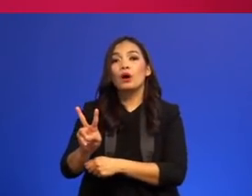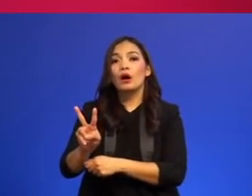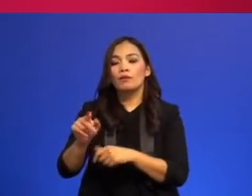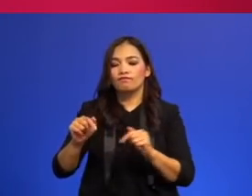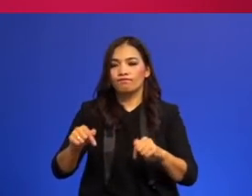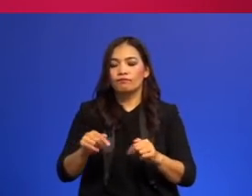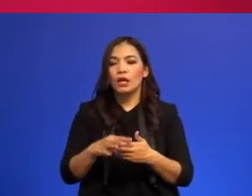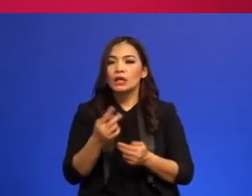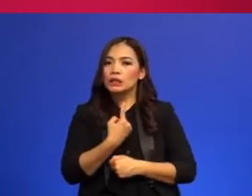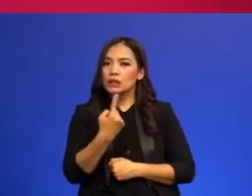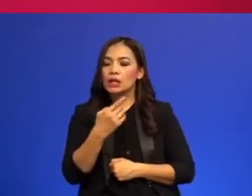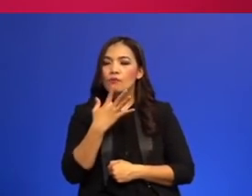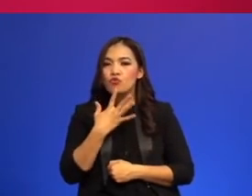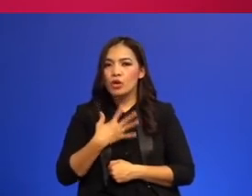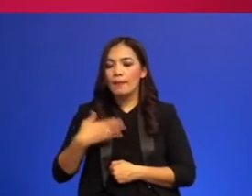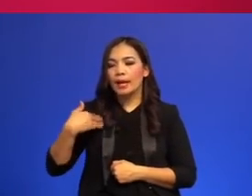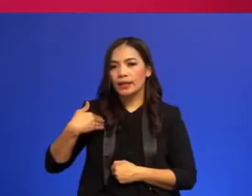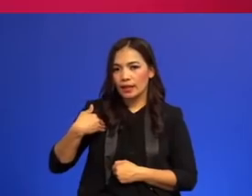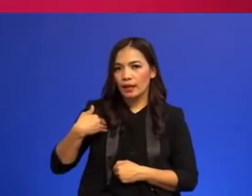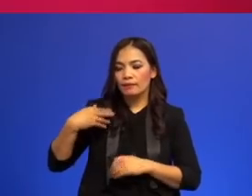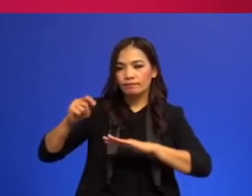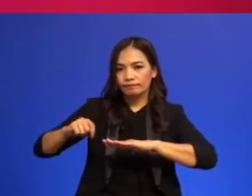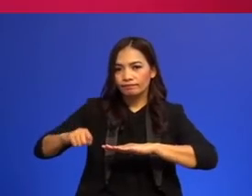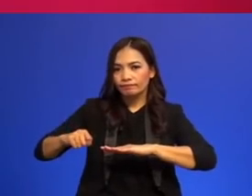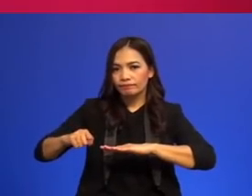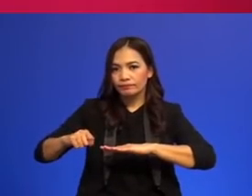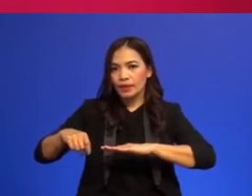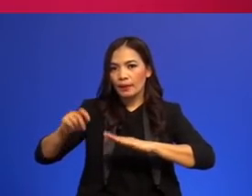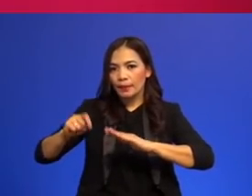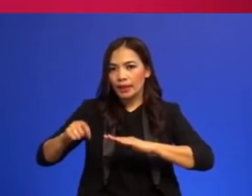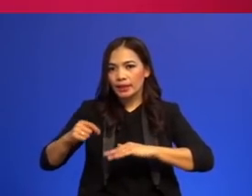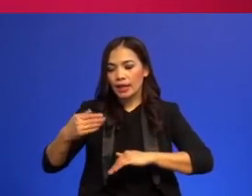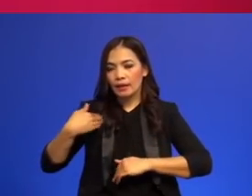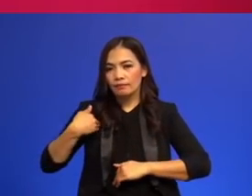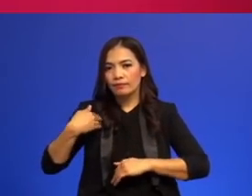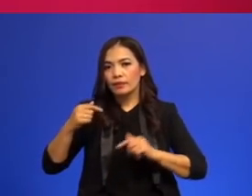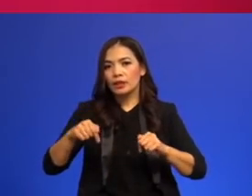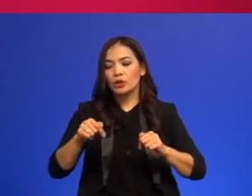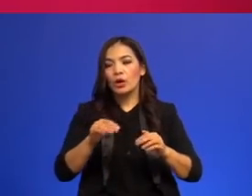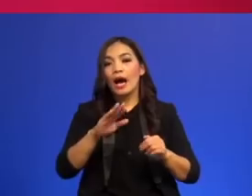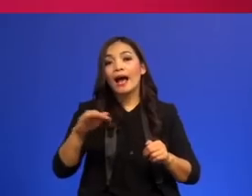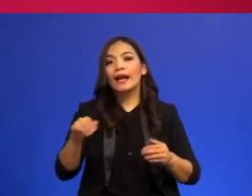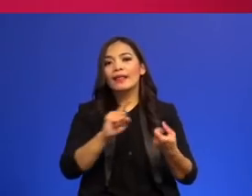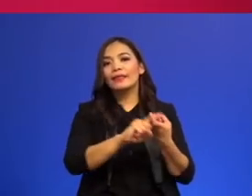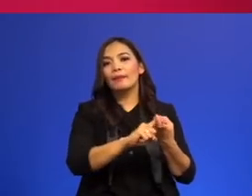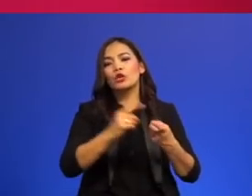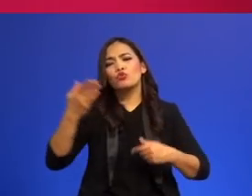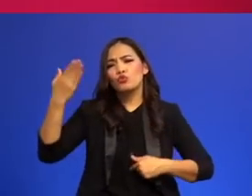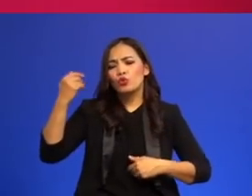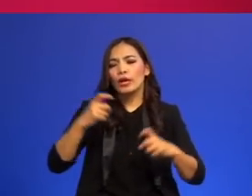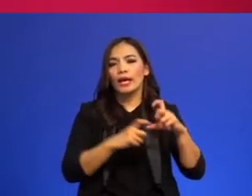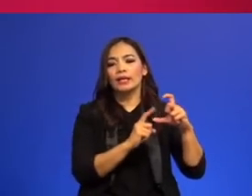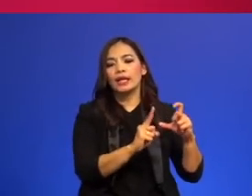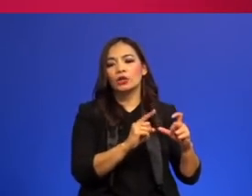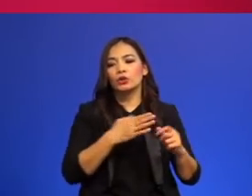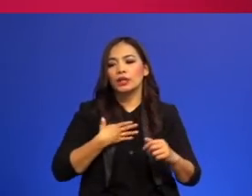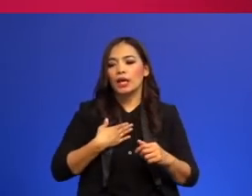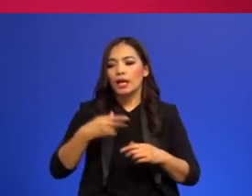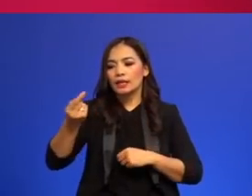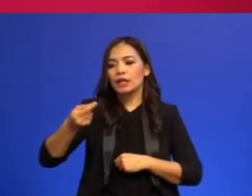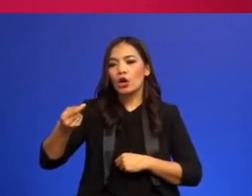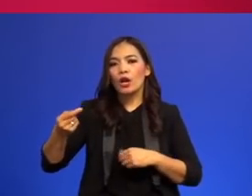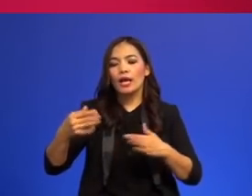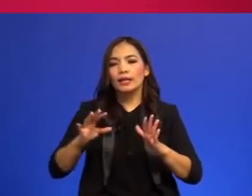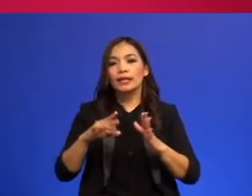Di sini kami punya pengacara. Pengacara itu anak sahabat saya yang dulu dari S1 saya sekolahkan sampai